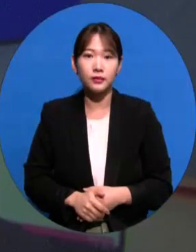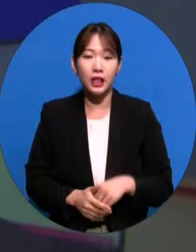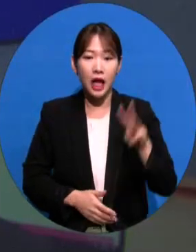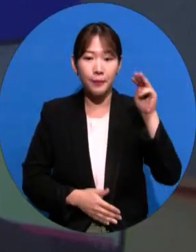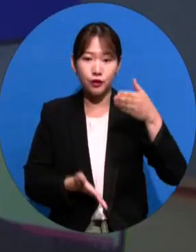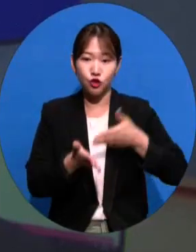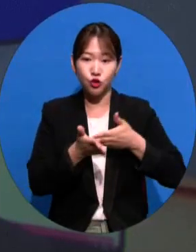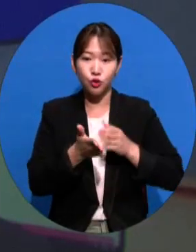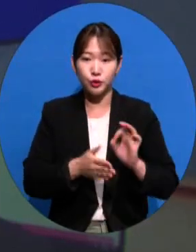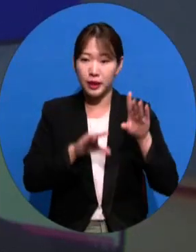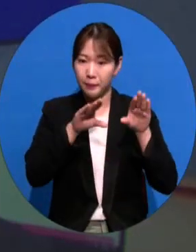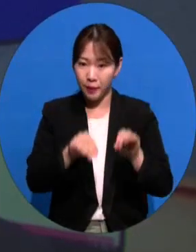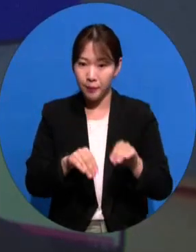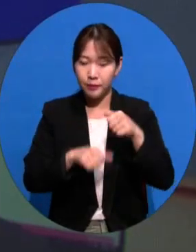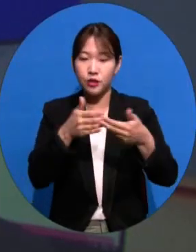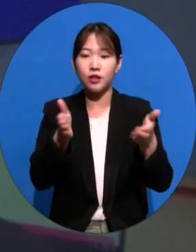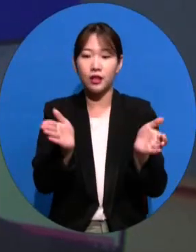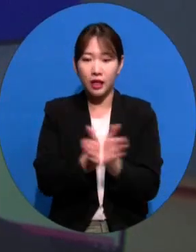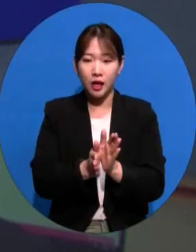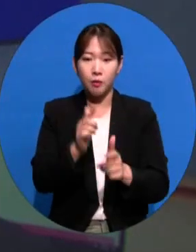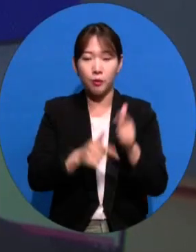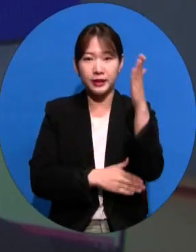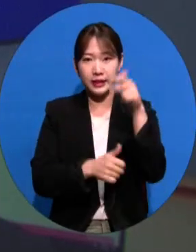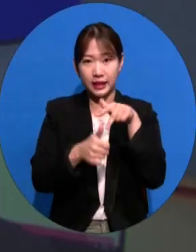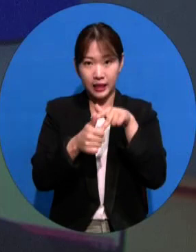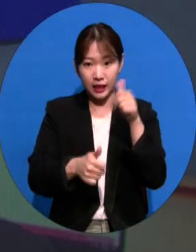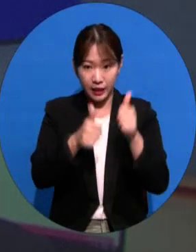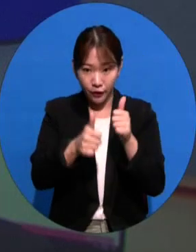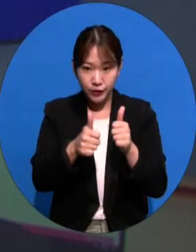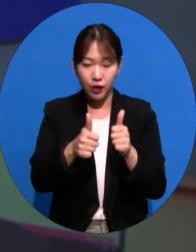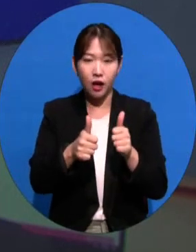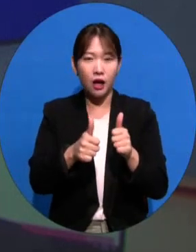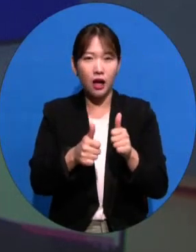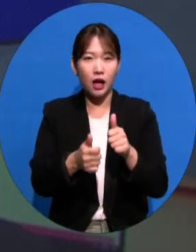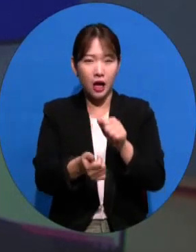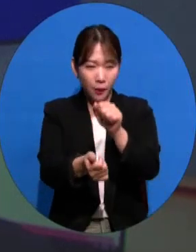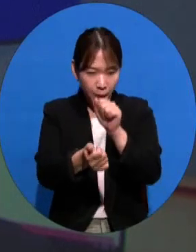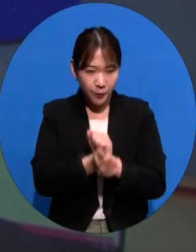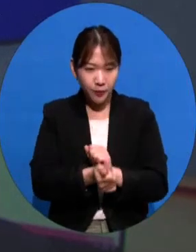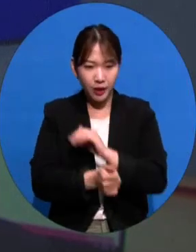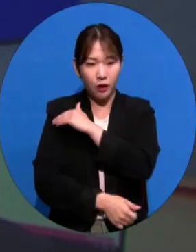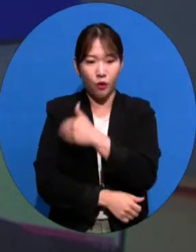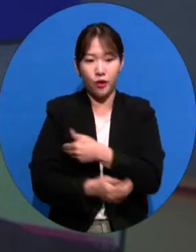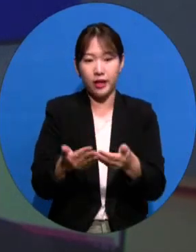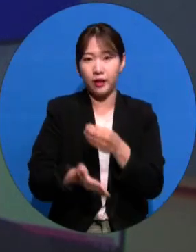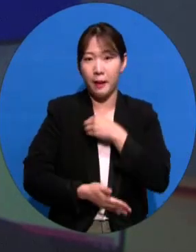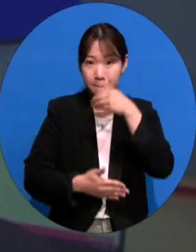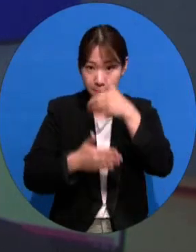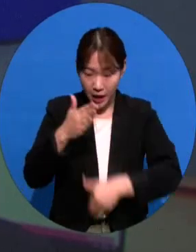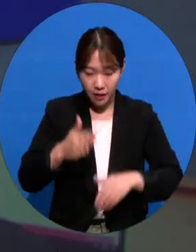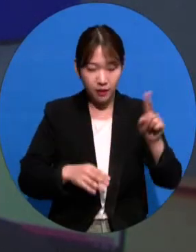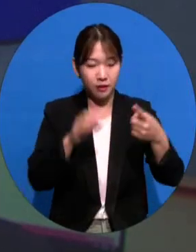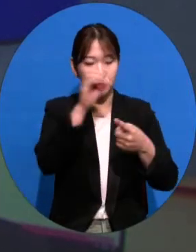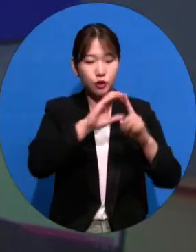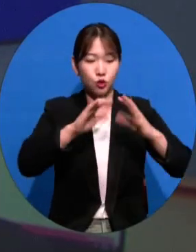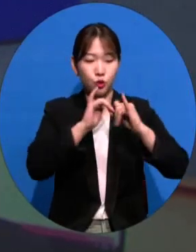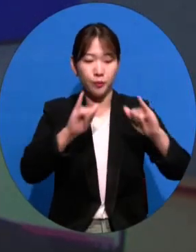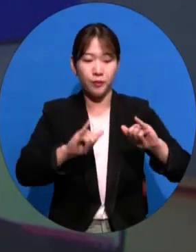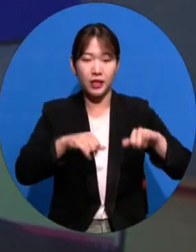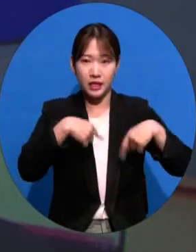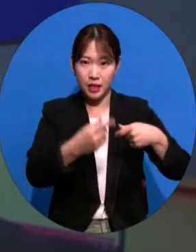MBC 보도로 중단됐던 민주당 목포시장 경선이 오염된 권리당원을 빼고 100% 국민 경선으로